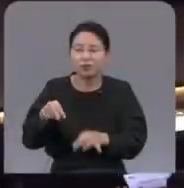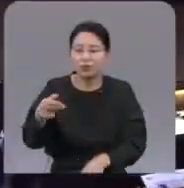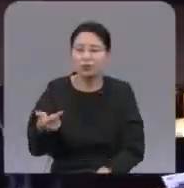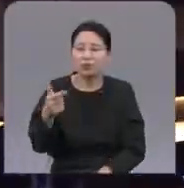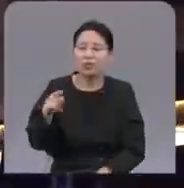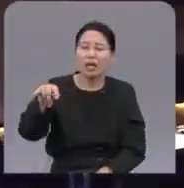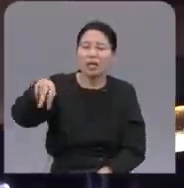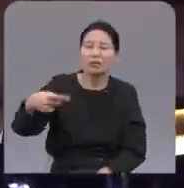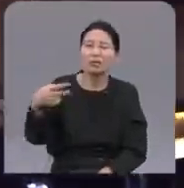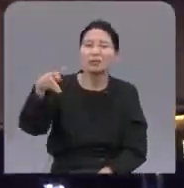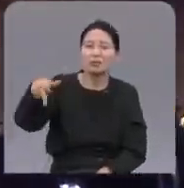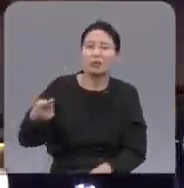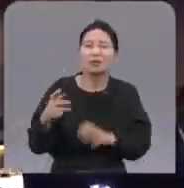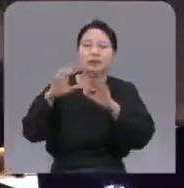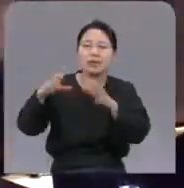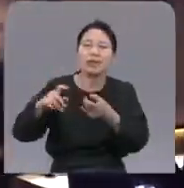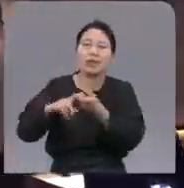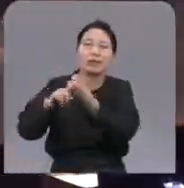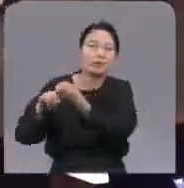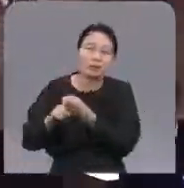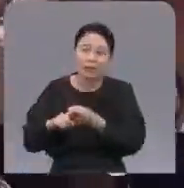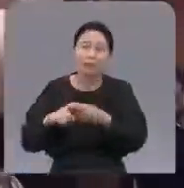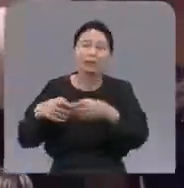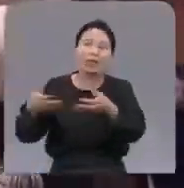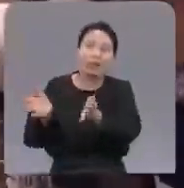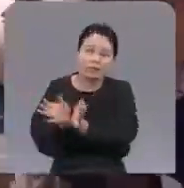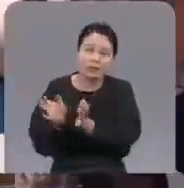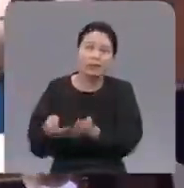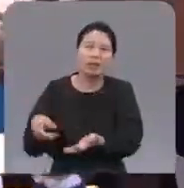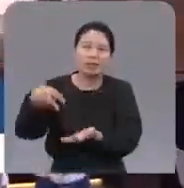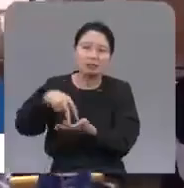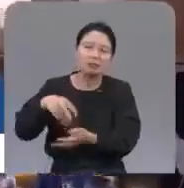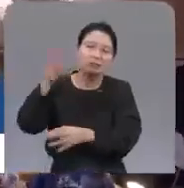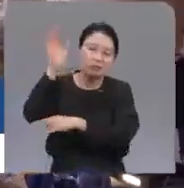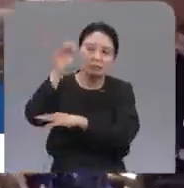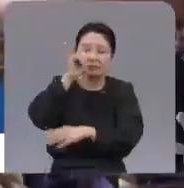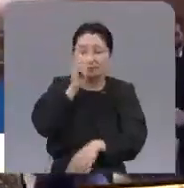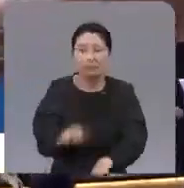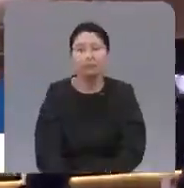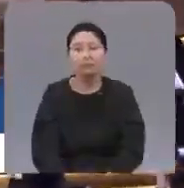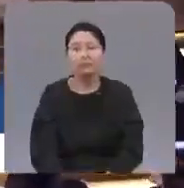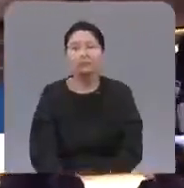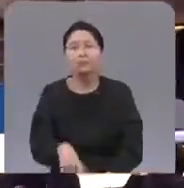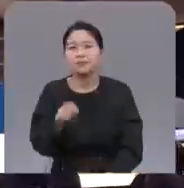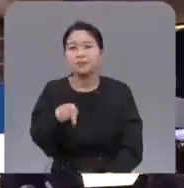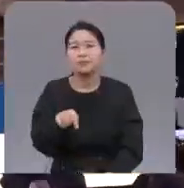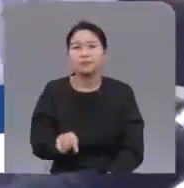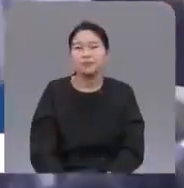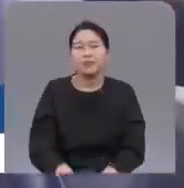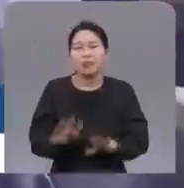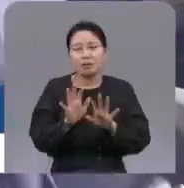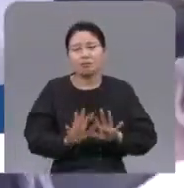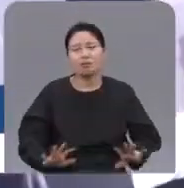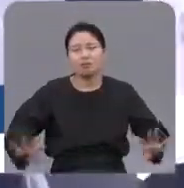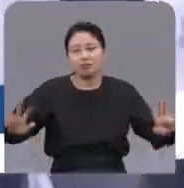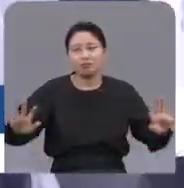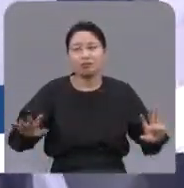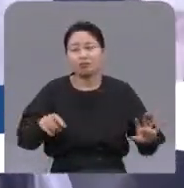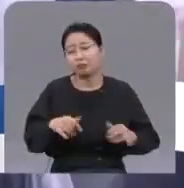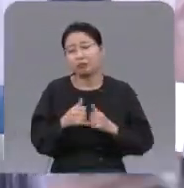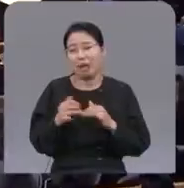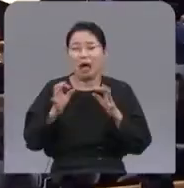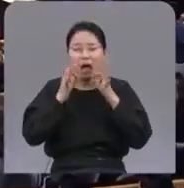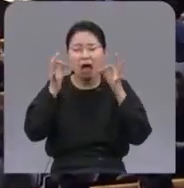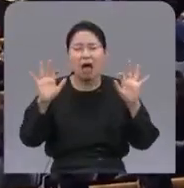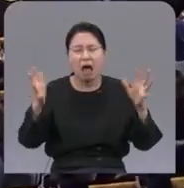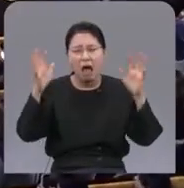le groupe masculin sud-coréen 17 a donné mardi un discours lors du Forum des jeunes de l'Unesco sur le thème du changement climatique et de l'éducation au Siège de l'UNESCO